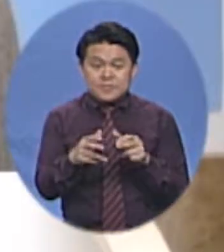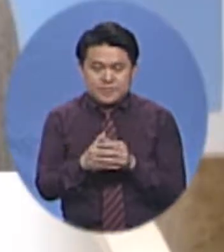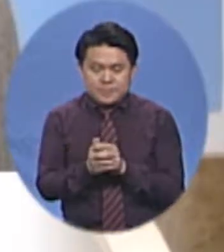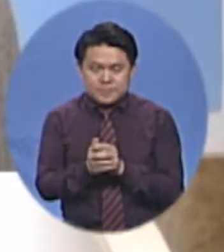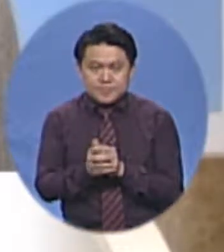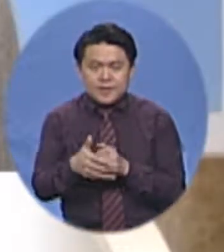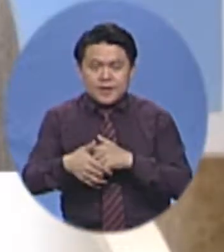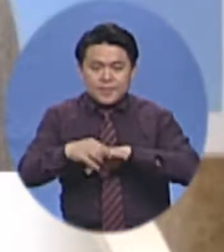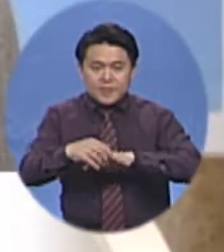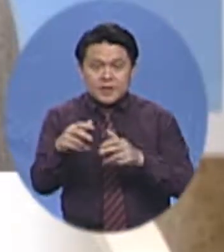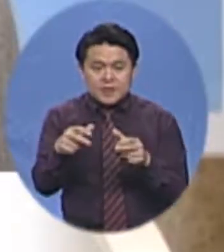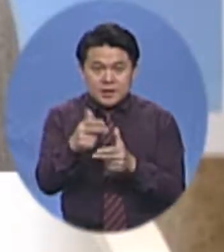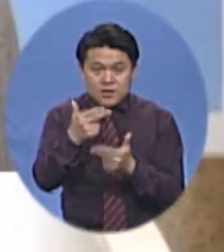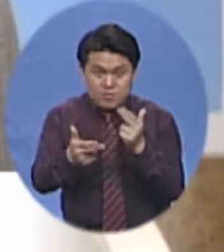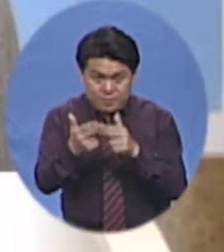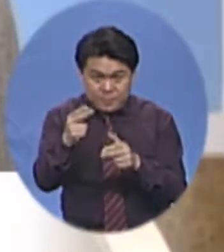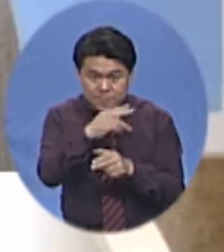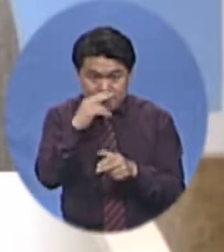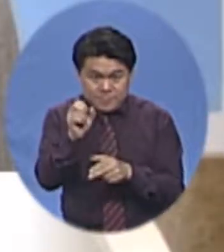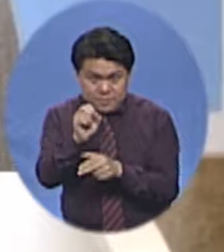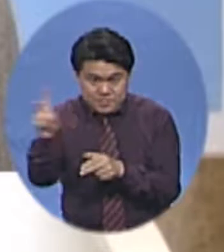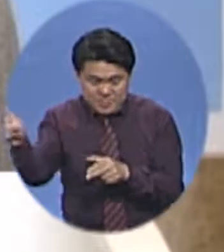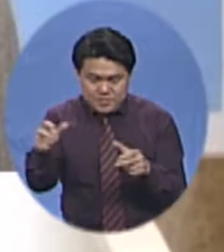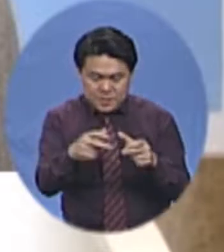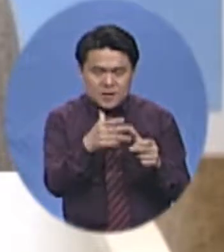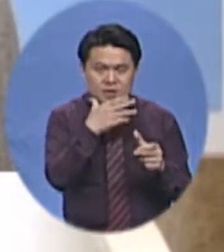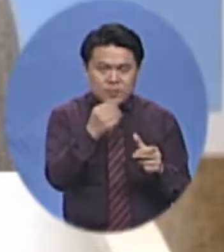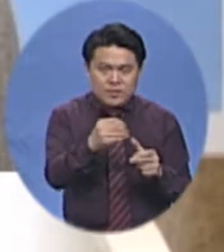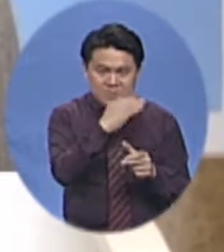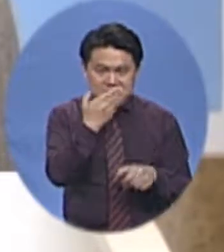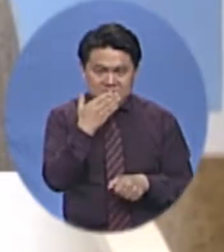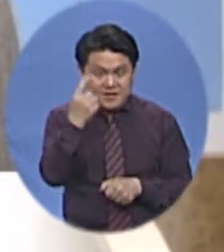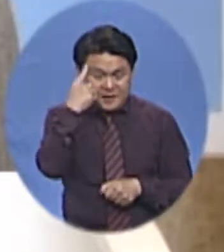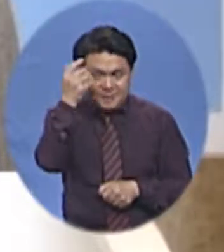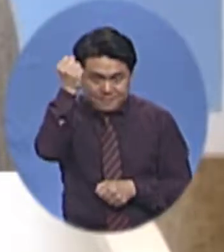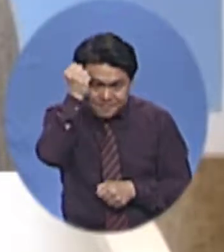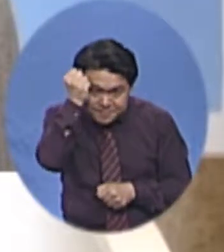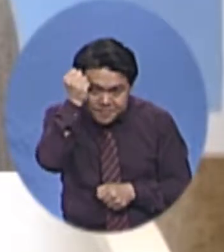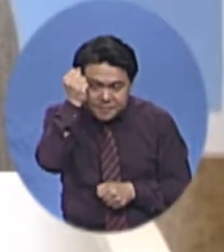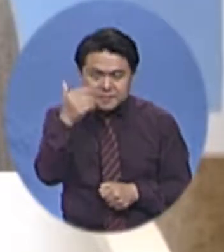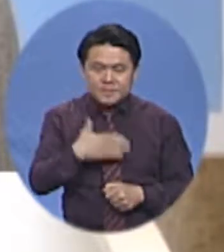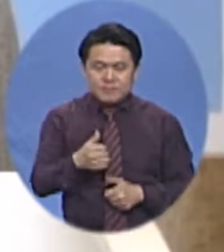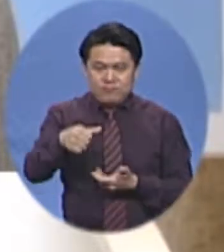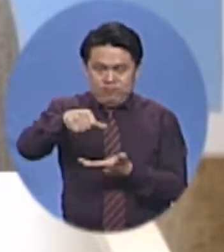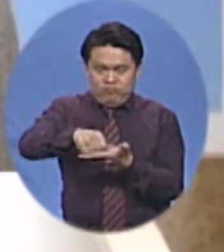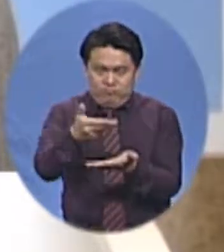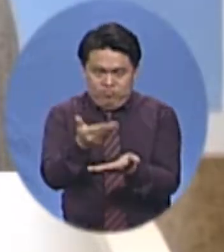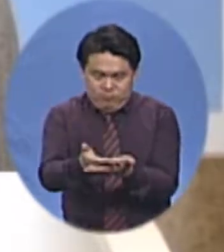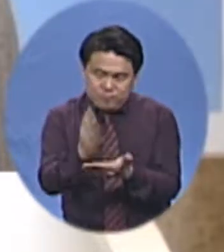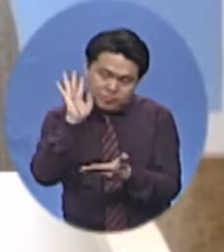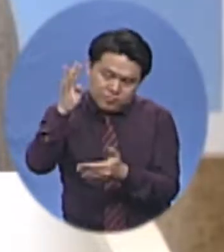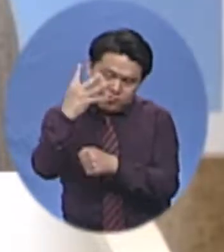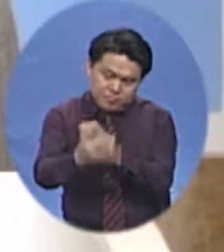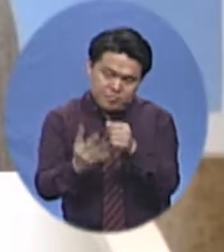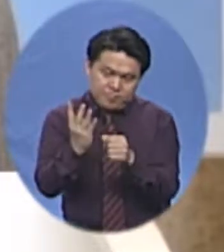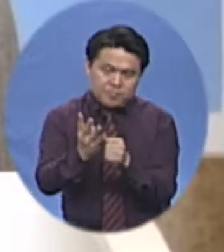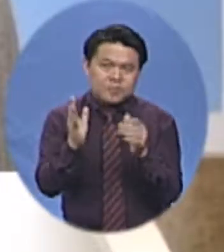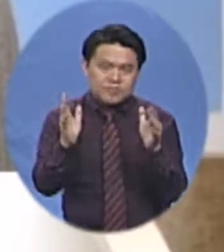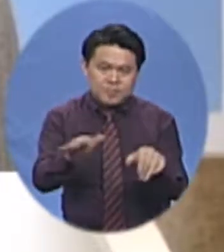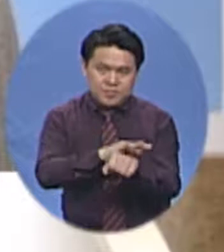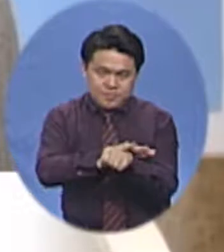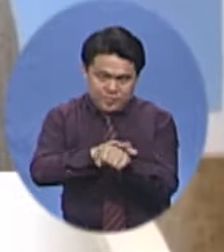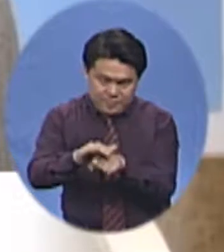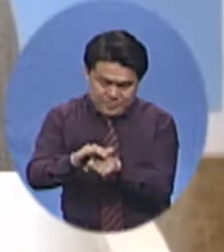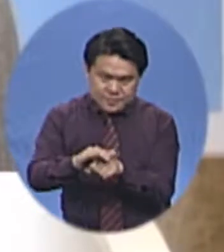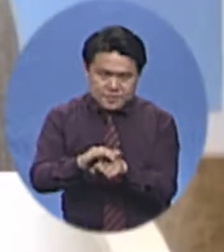서야 장애인 복지가 바로 선다는 생각을 꼭 잊지 마시고 저를 지지해 주셔서 나머지